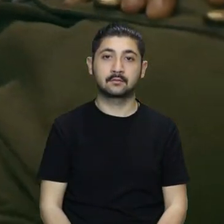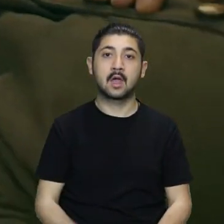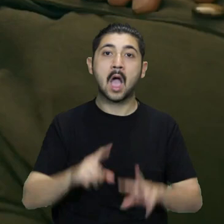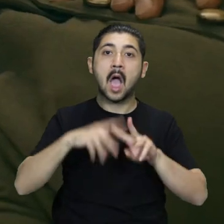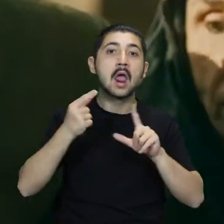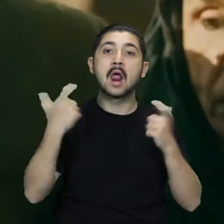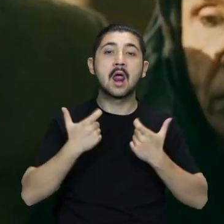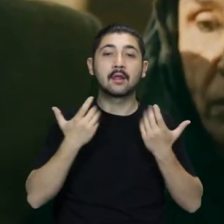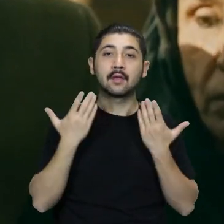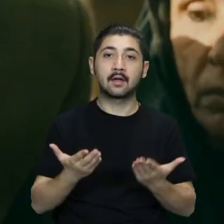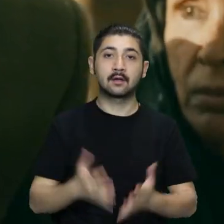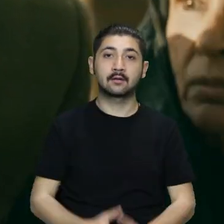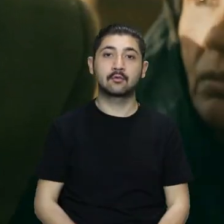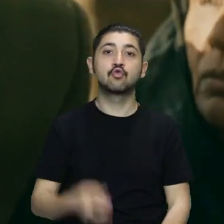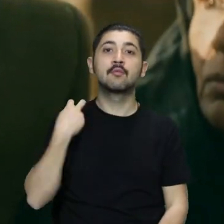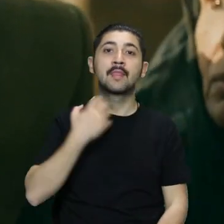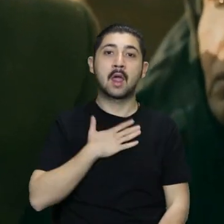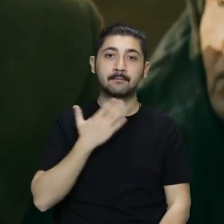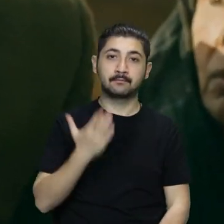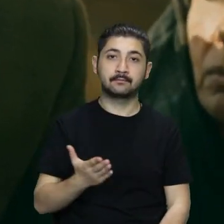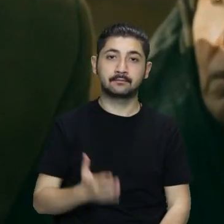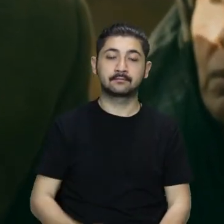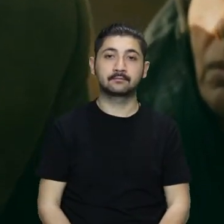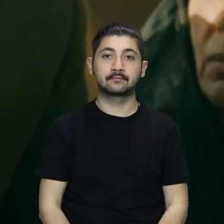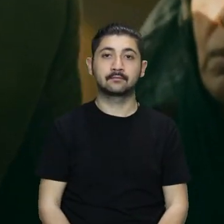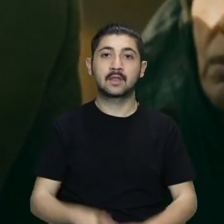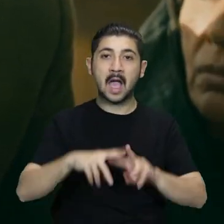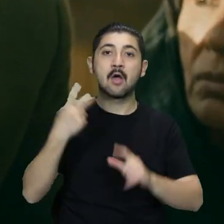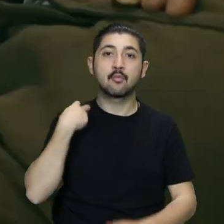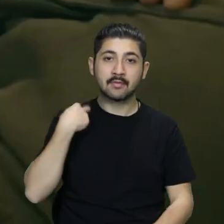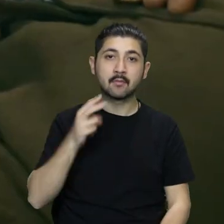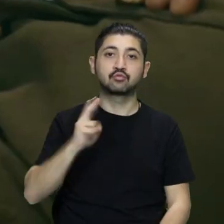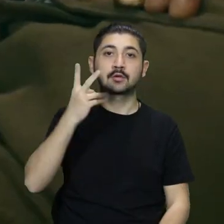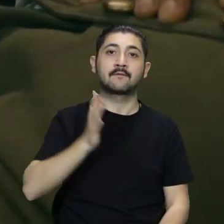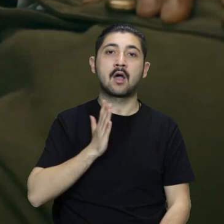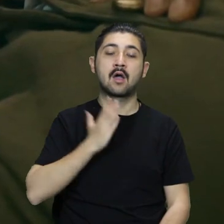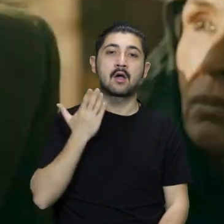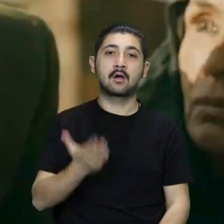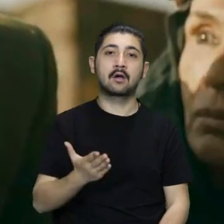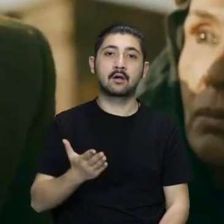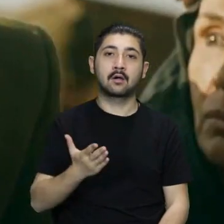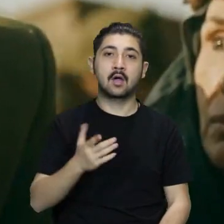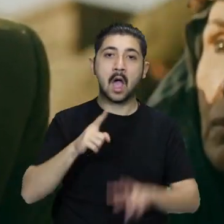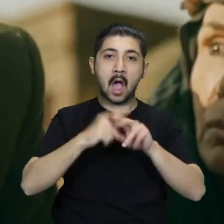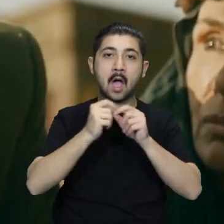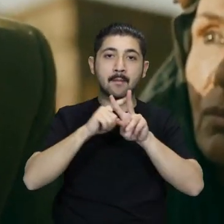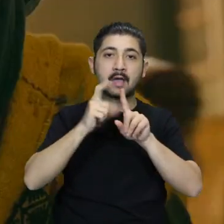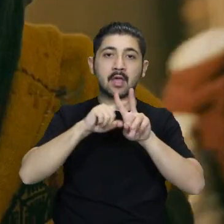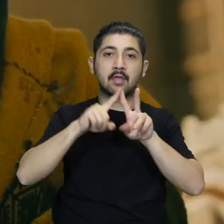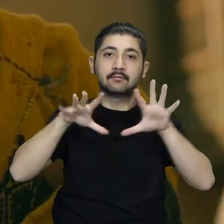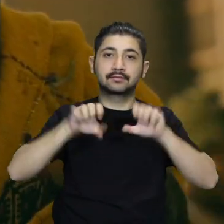Ali nerede? Kumandanım. Ali kumandan vücuda verdi. Babadanı zapt